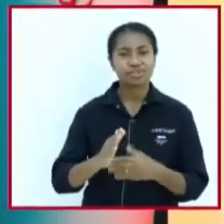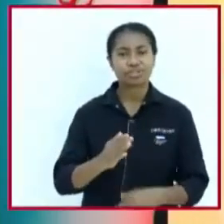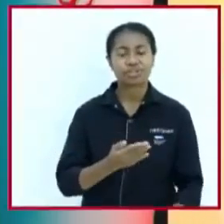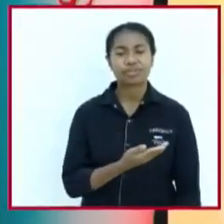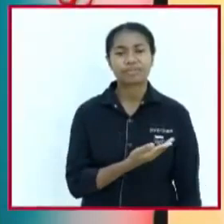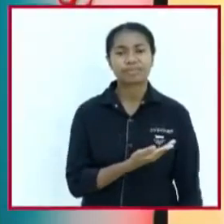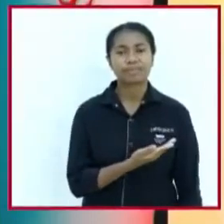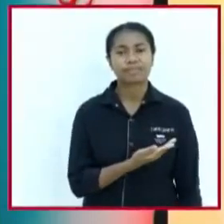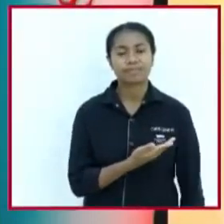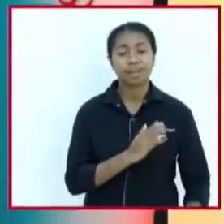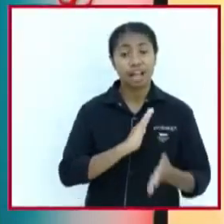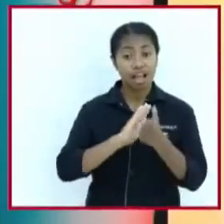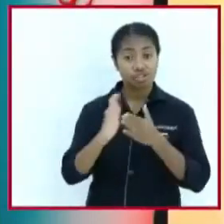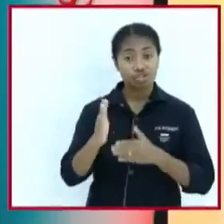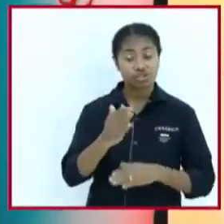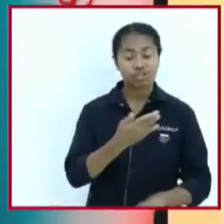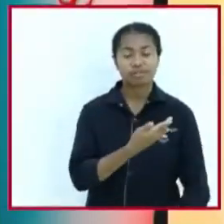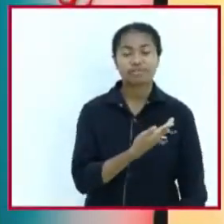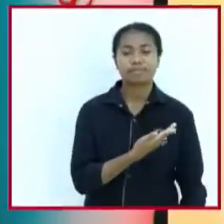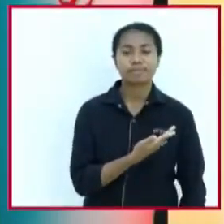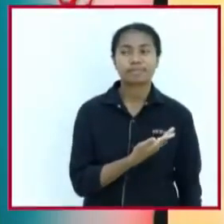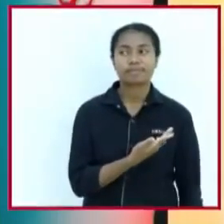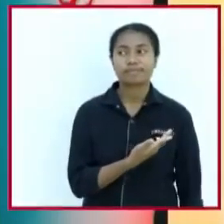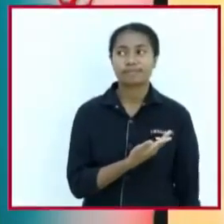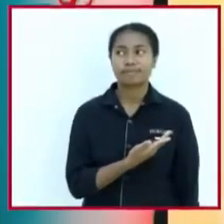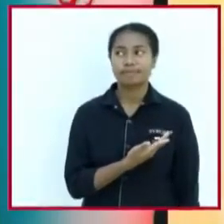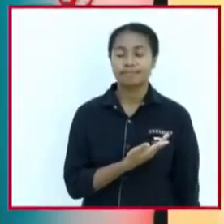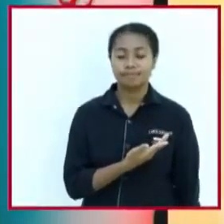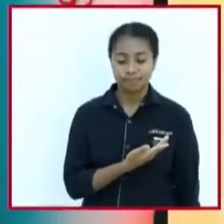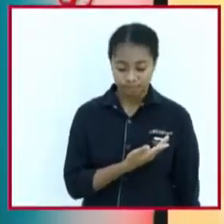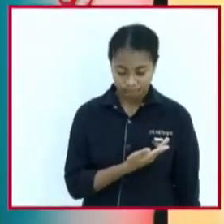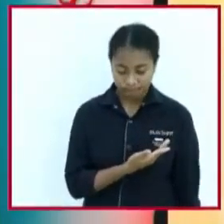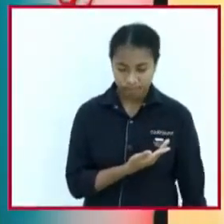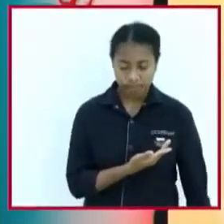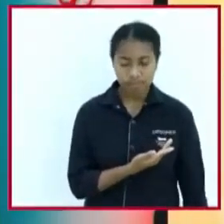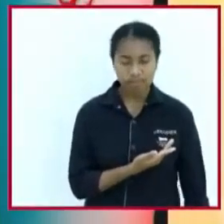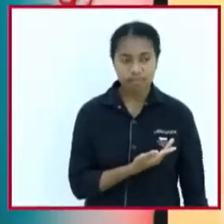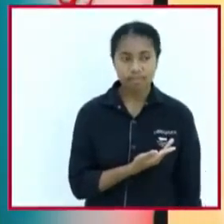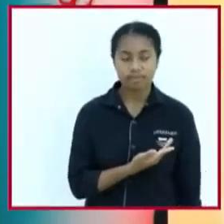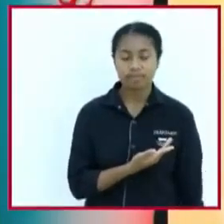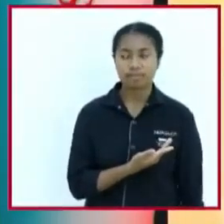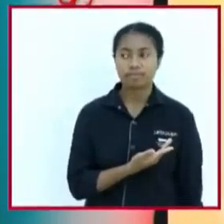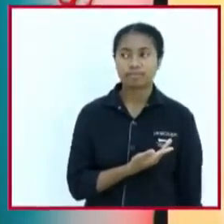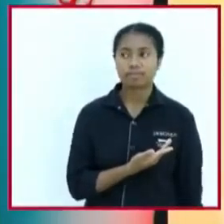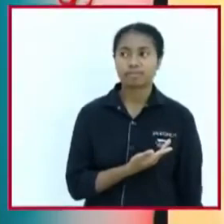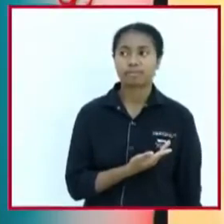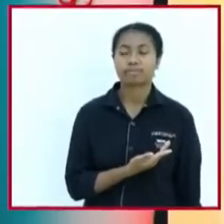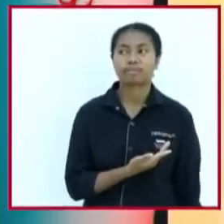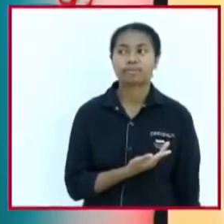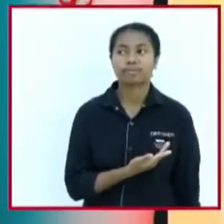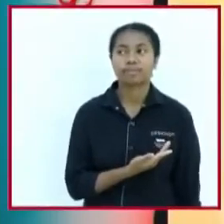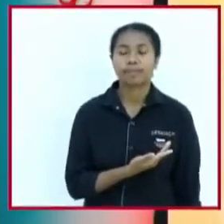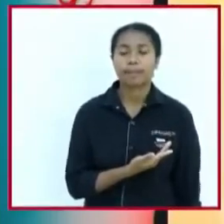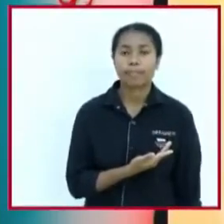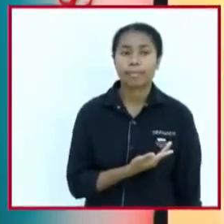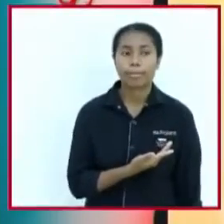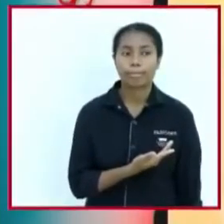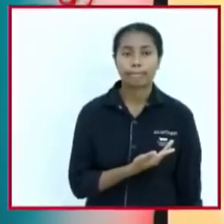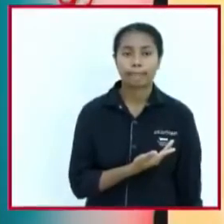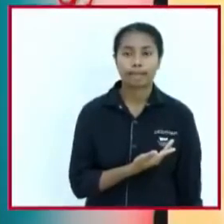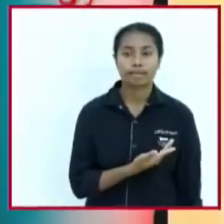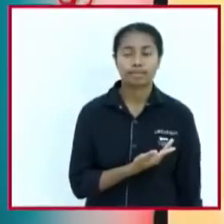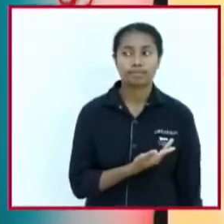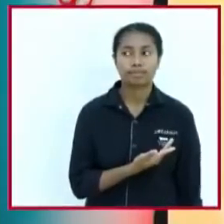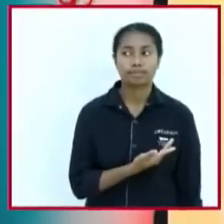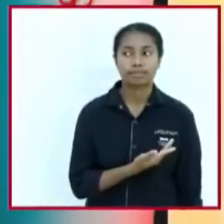saudara supaya diantara kamu jangan terdapat seorang yang hatinya jahat dan yang tidak percaya oleh kalau dia mengutak dari Allah yang hidup